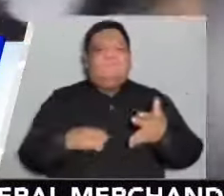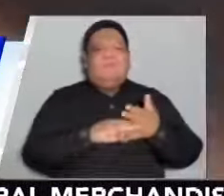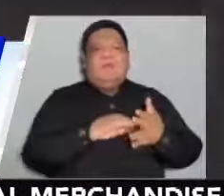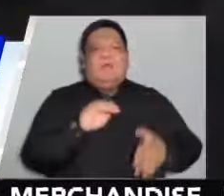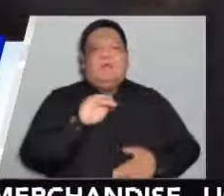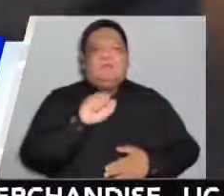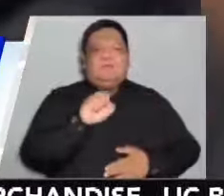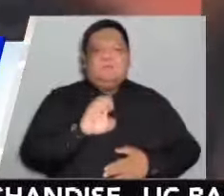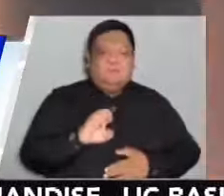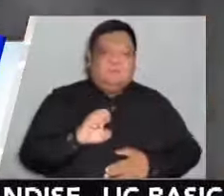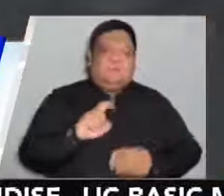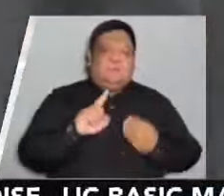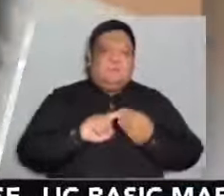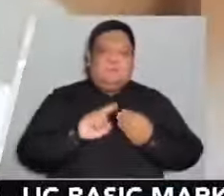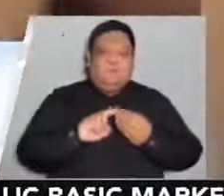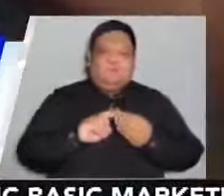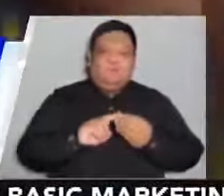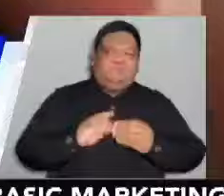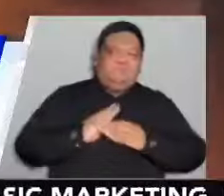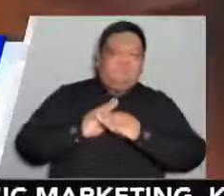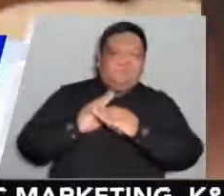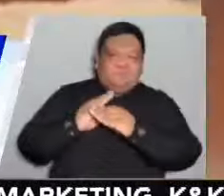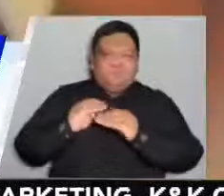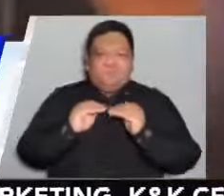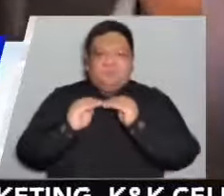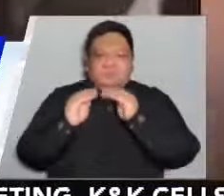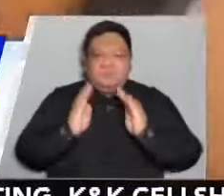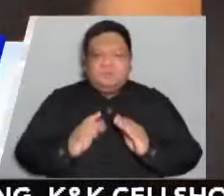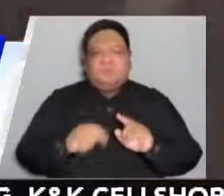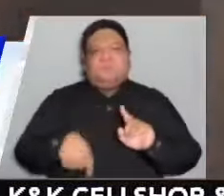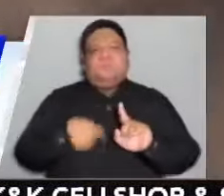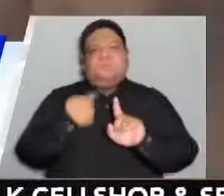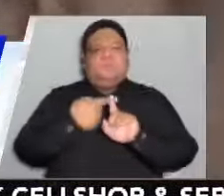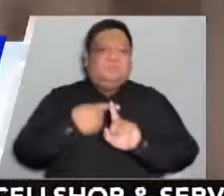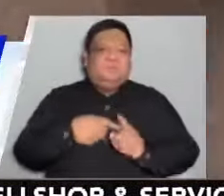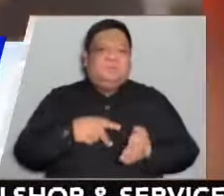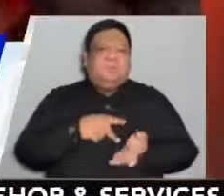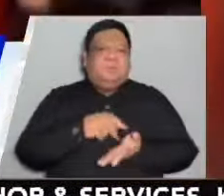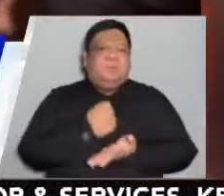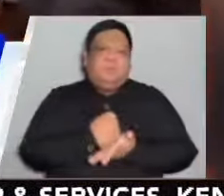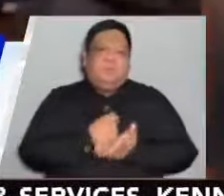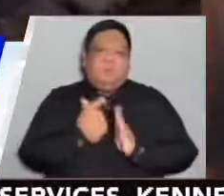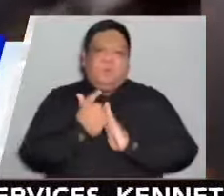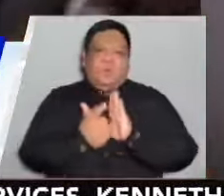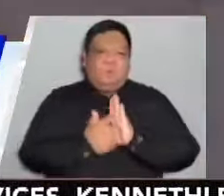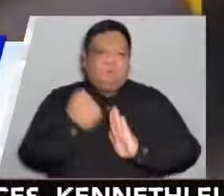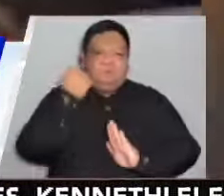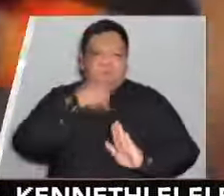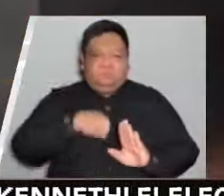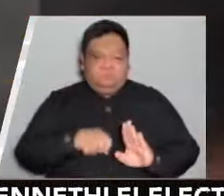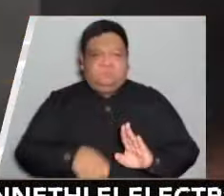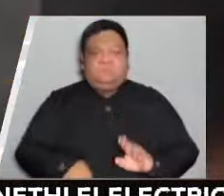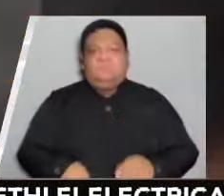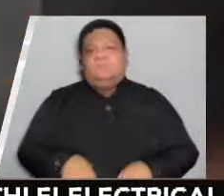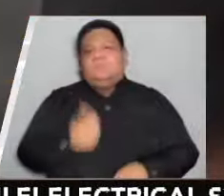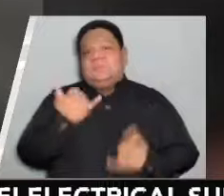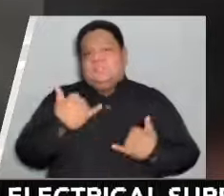Passport Act. Hinahanap pa ngayon ang dating Bamban Mayor at isa pa niyang kapatid na si Wesley.